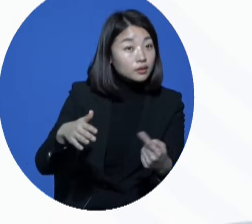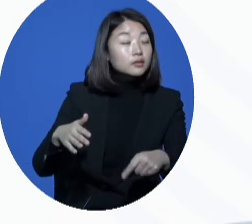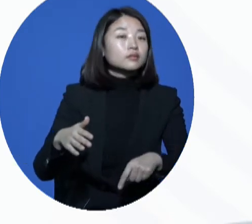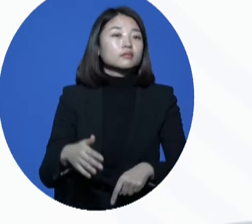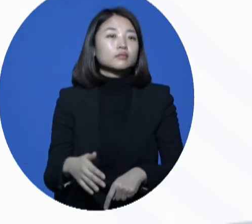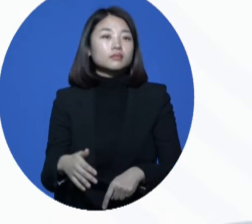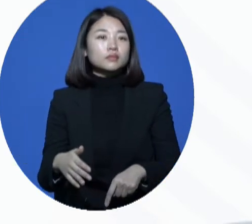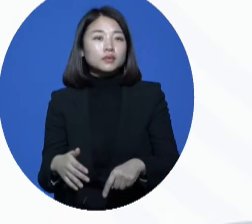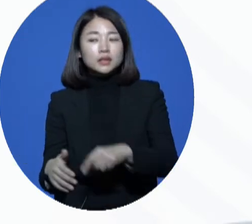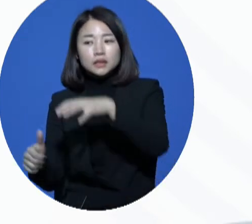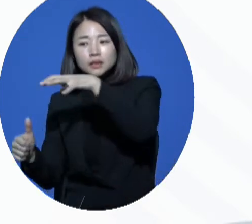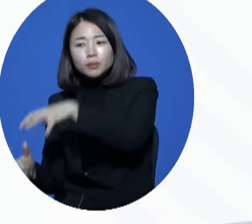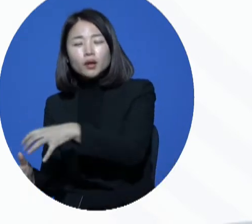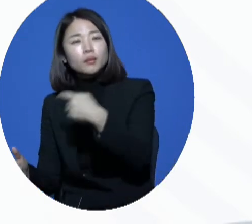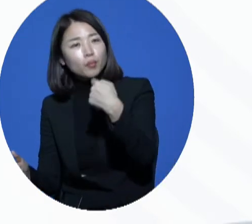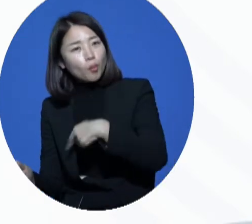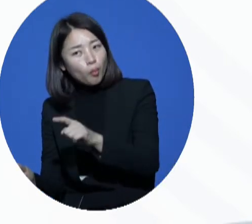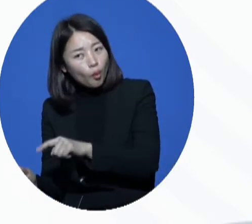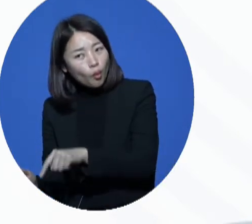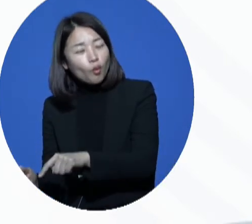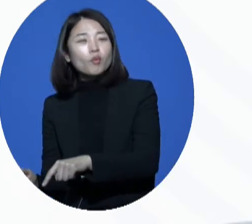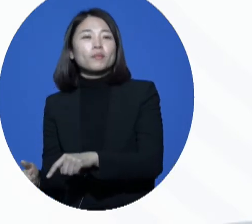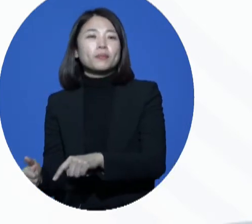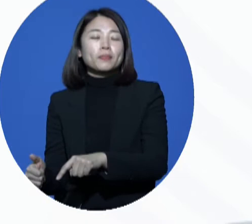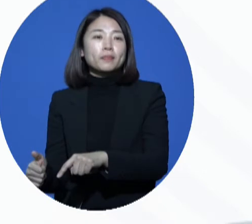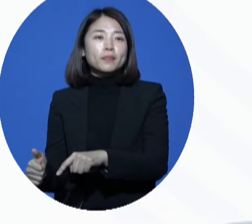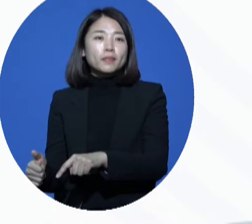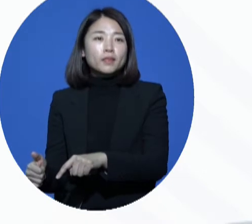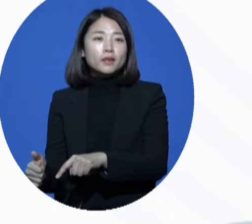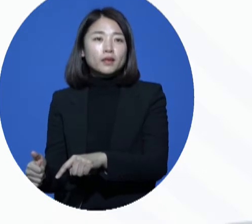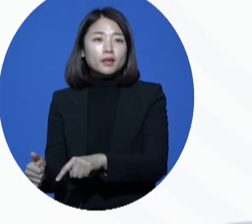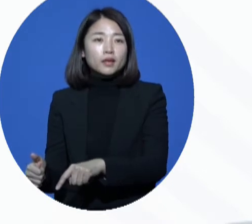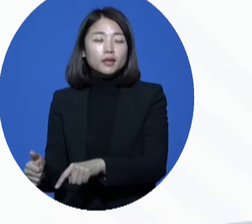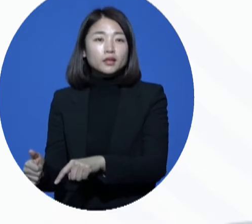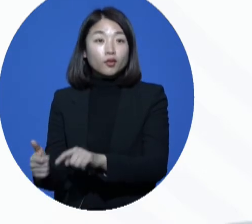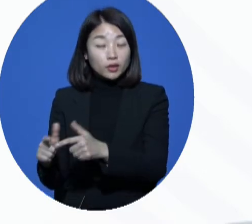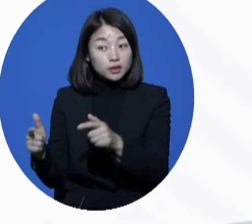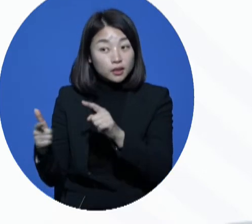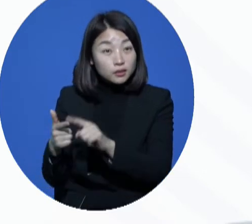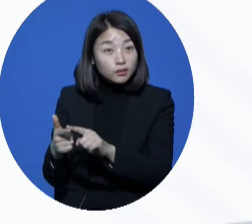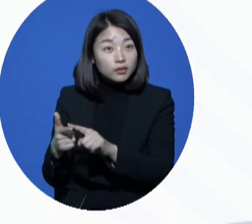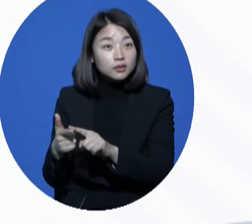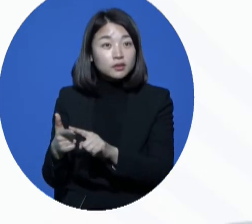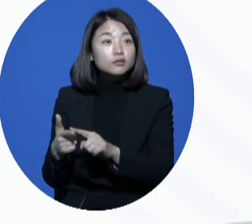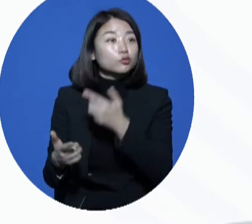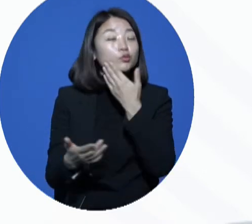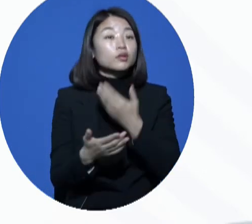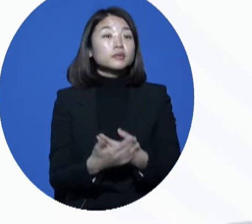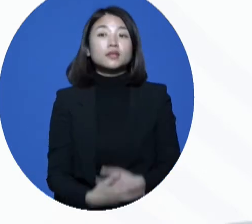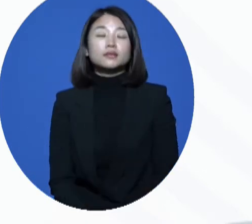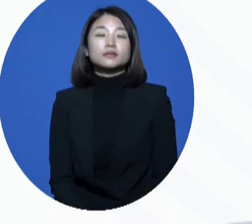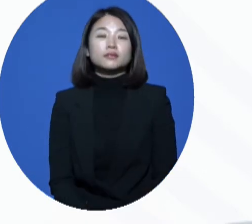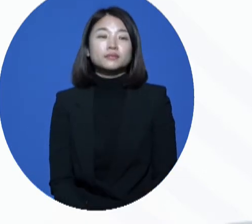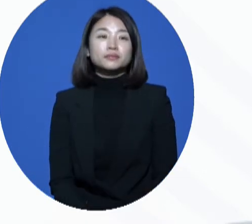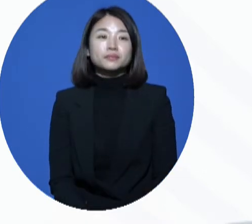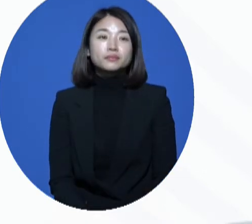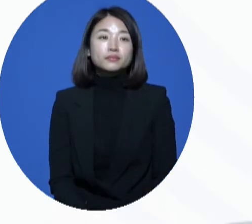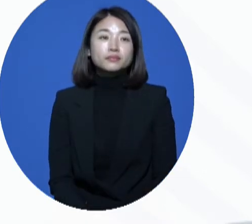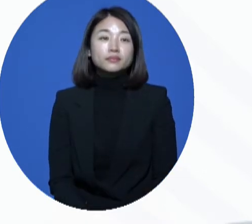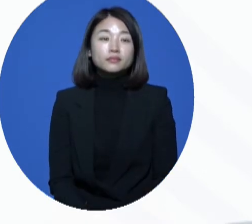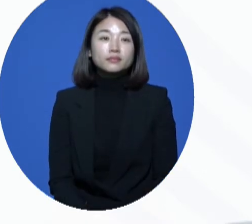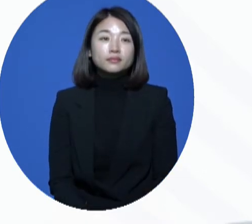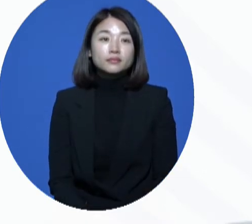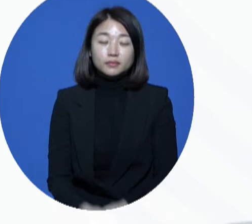문제를 폭로하고요. 시설화를 가능하게 하는 정상성 중심의 균열을 내는 것이 무엇보다 중요합니다. 이렇게